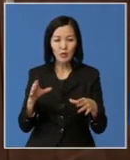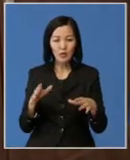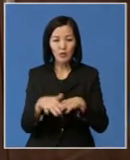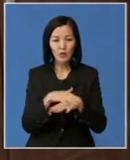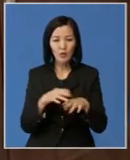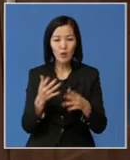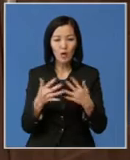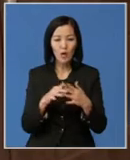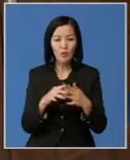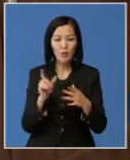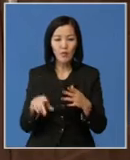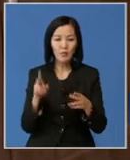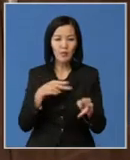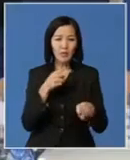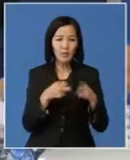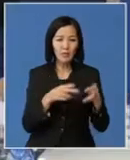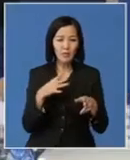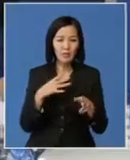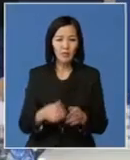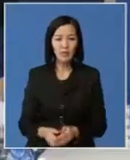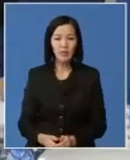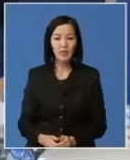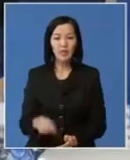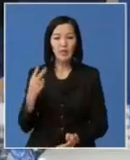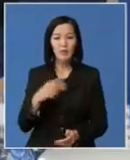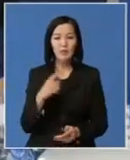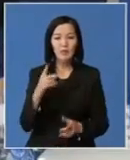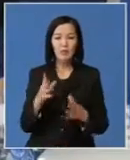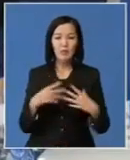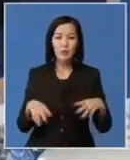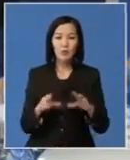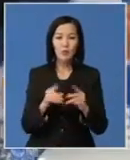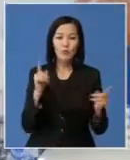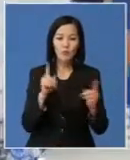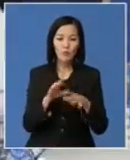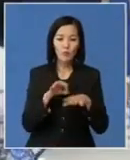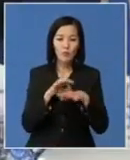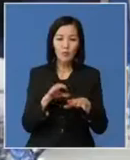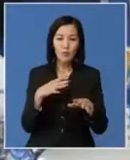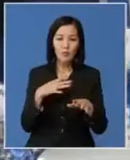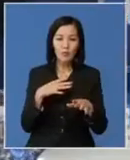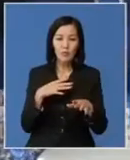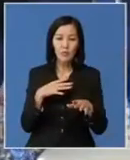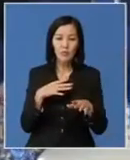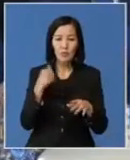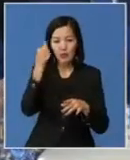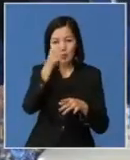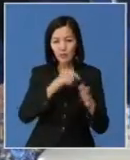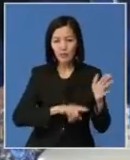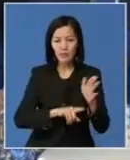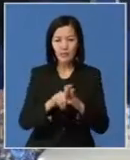көбіне ауыл тұрғындары кеп шағымданады екен. 21 қоғамдық қабылдау бөлімдерін өткізсек, сол жерге жыл басынан